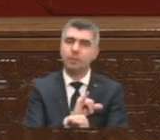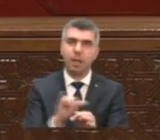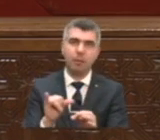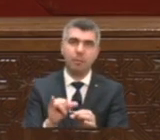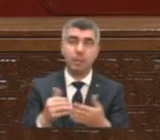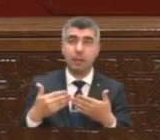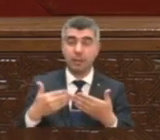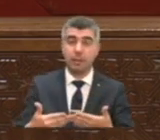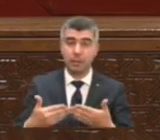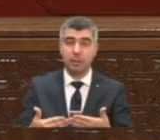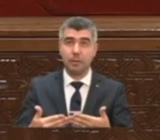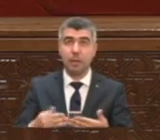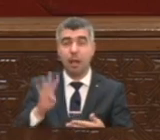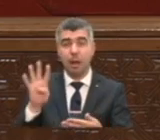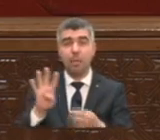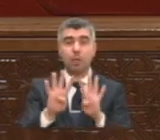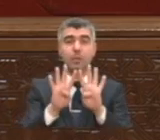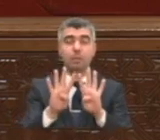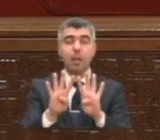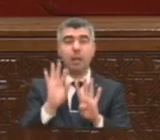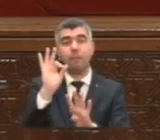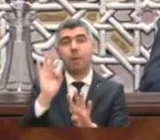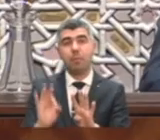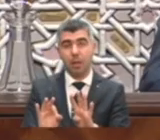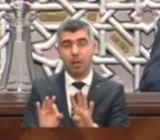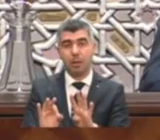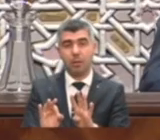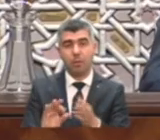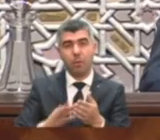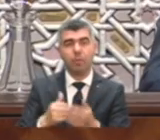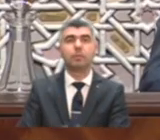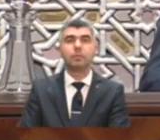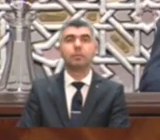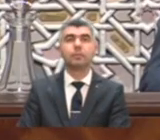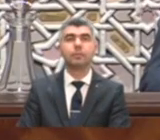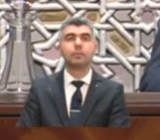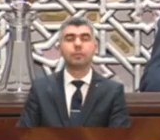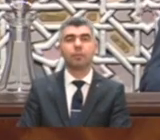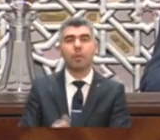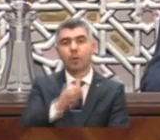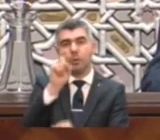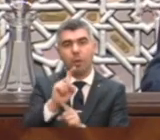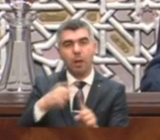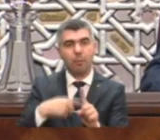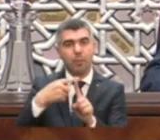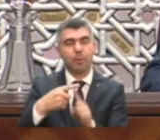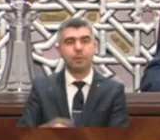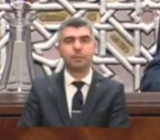التهيئه. بلادنا راه مغطيه ب 84%. شكرا السيده الوزيره. انتهى الوقت. تفضل سيد نائب محترم.